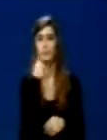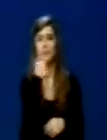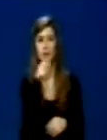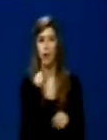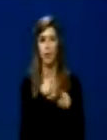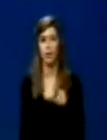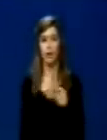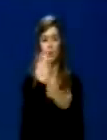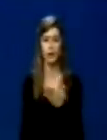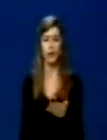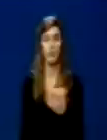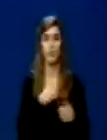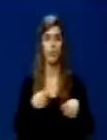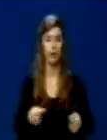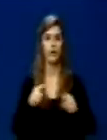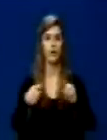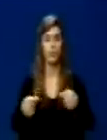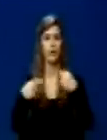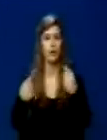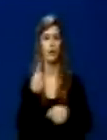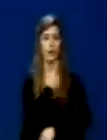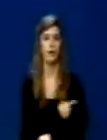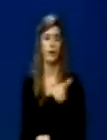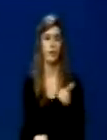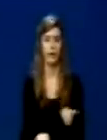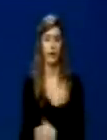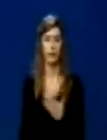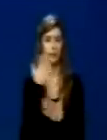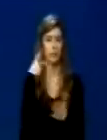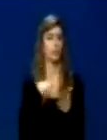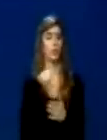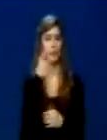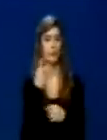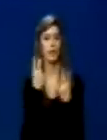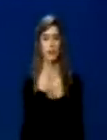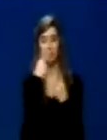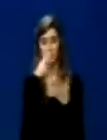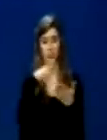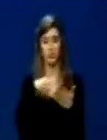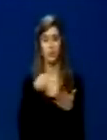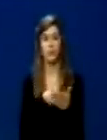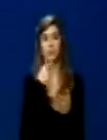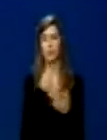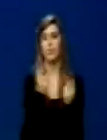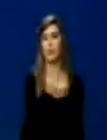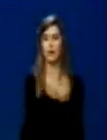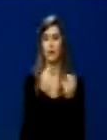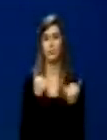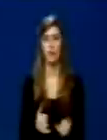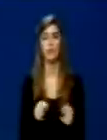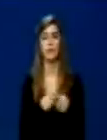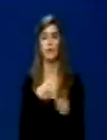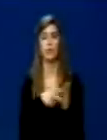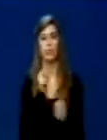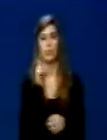qështje që po përsëritet vazhdimisht vit pas viti. Pra në raportin e vitit për vitin 2011, nëse lexohet me vëmendje, është që e njëjta gjë thuhet për të njëjtat